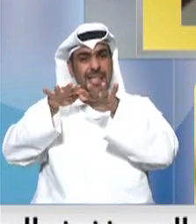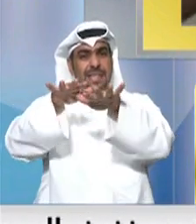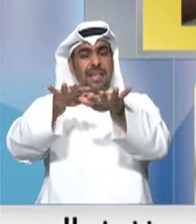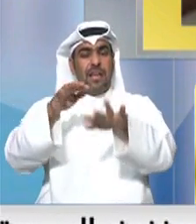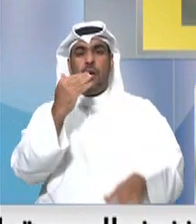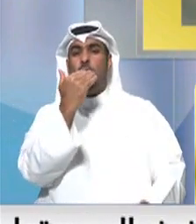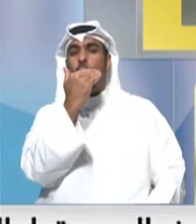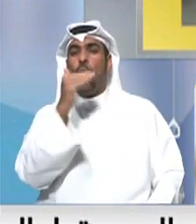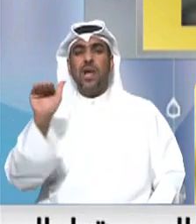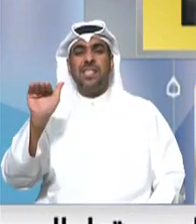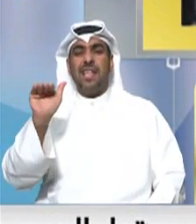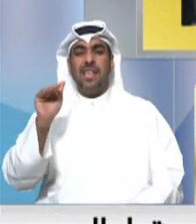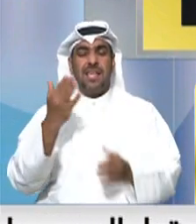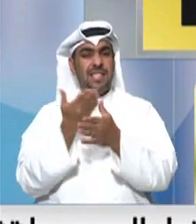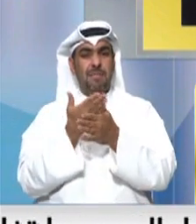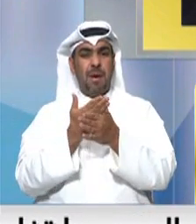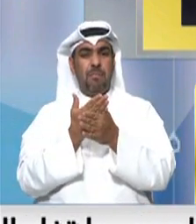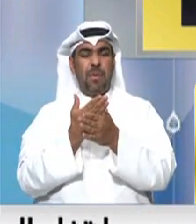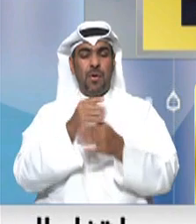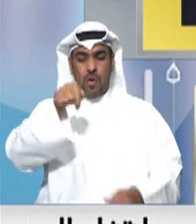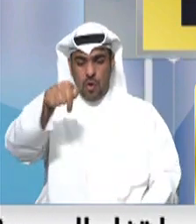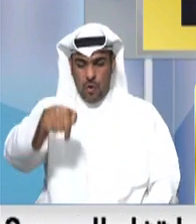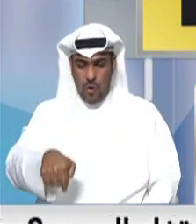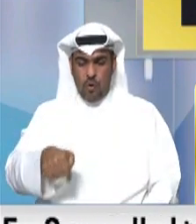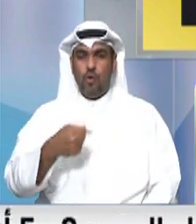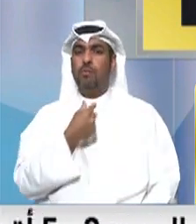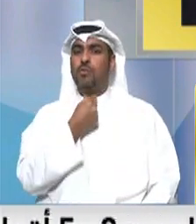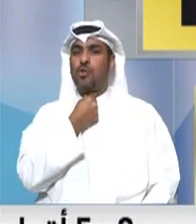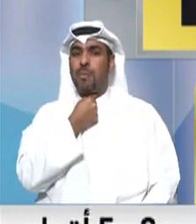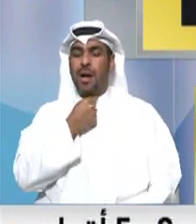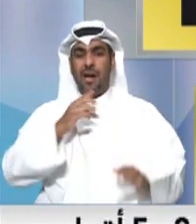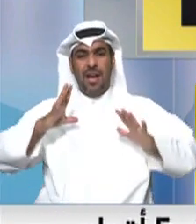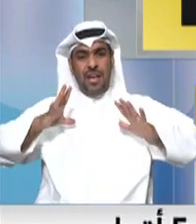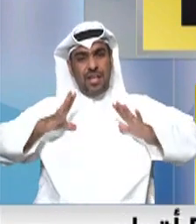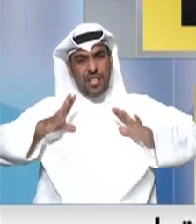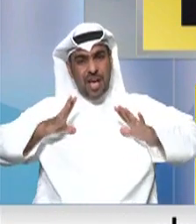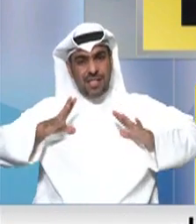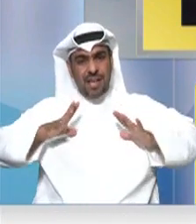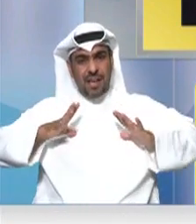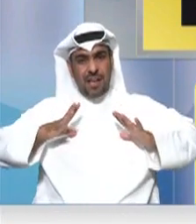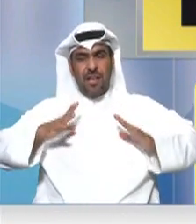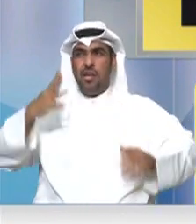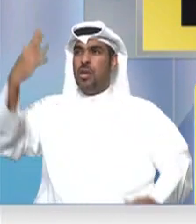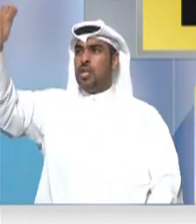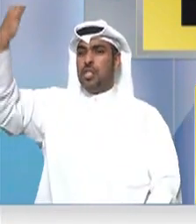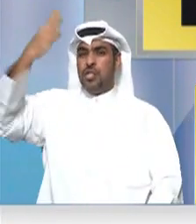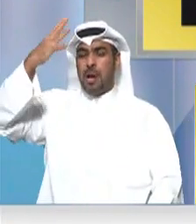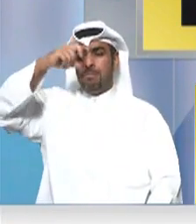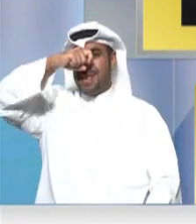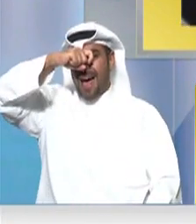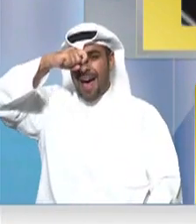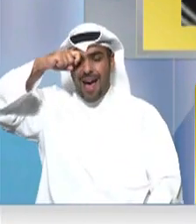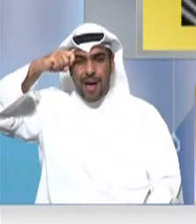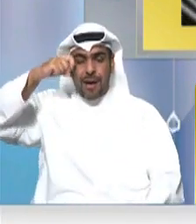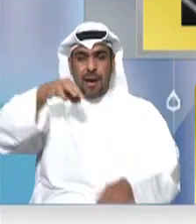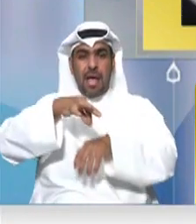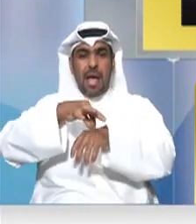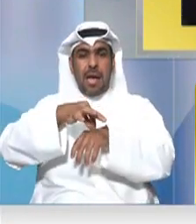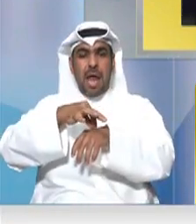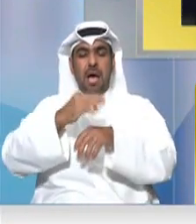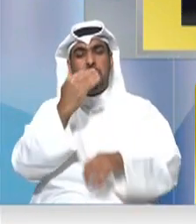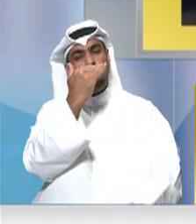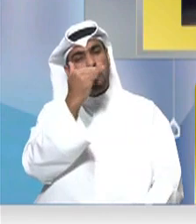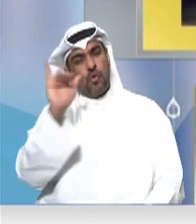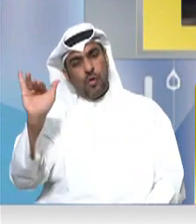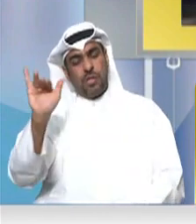حارة واليوم جمعة والعوائل تكون داخل منازلها، لكن بعد أن تنخفض درجات الحرارة عصرا